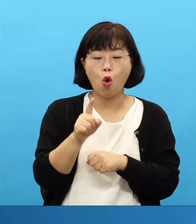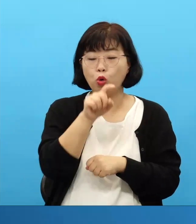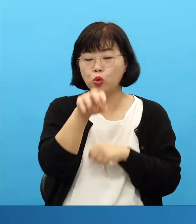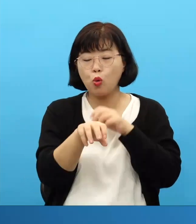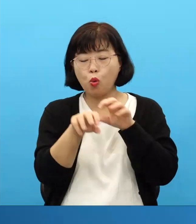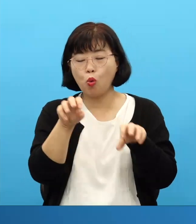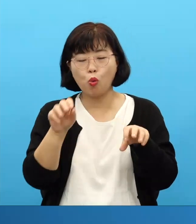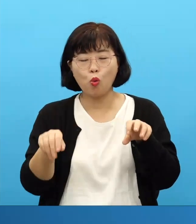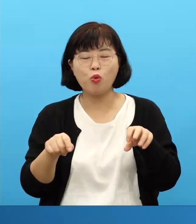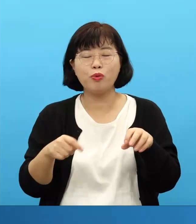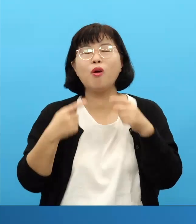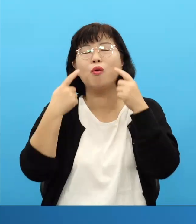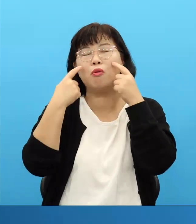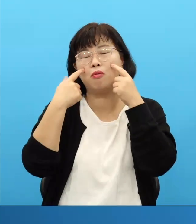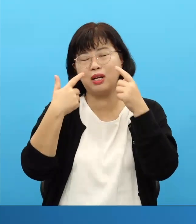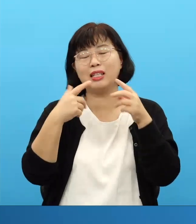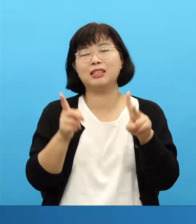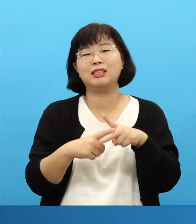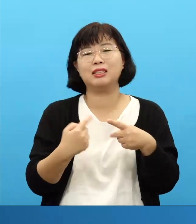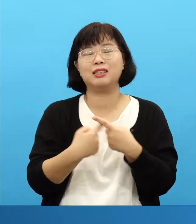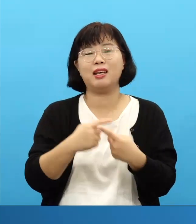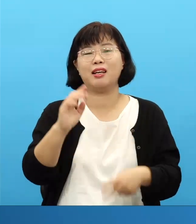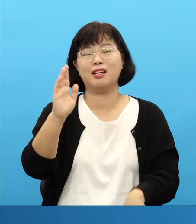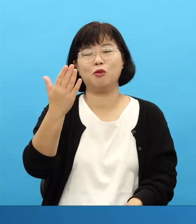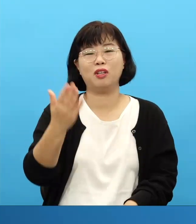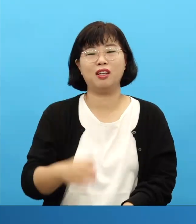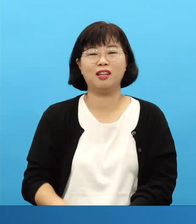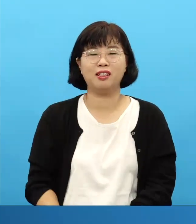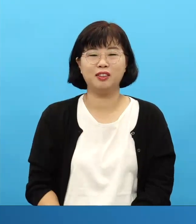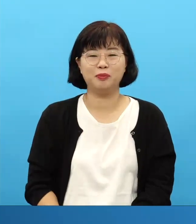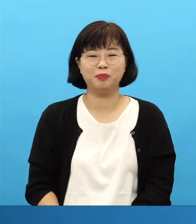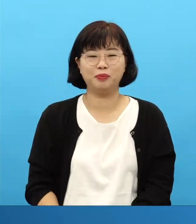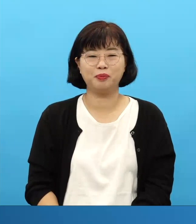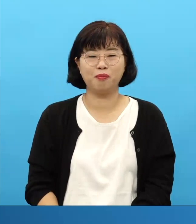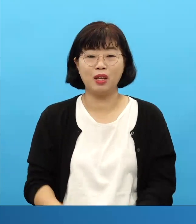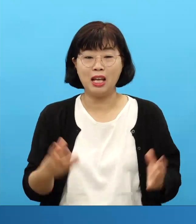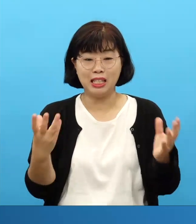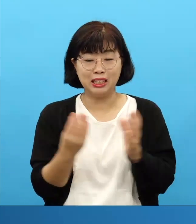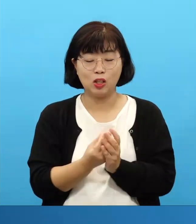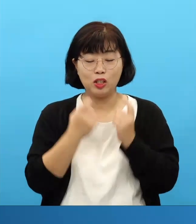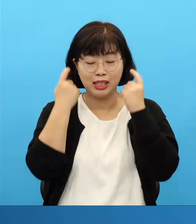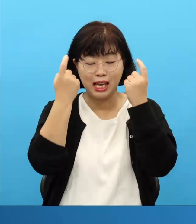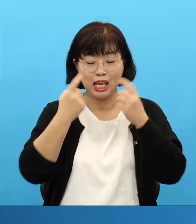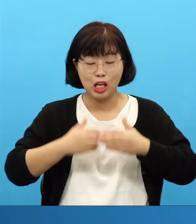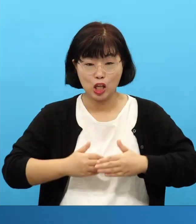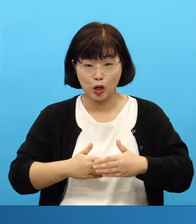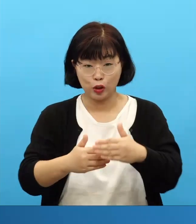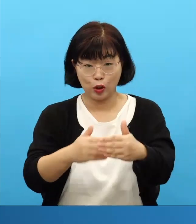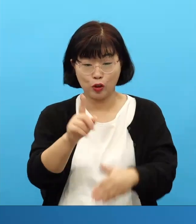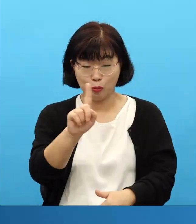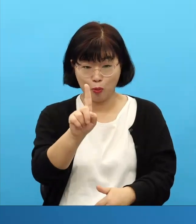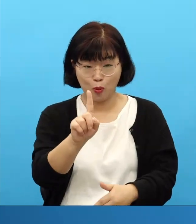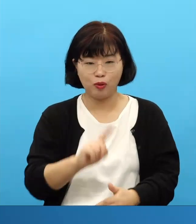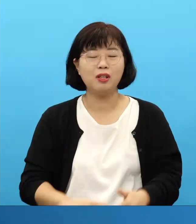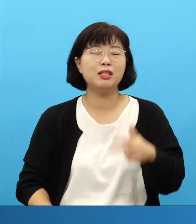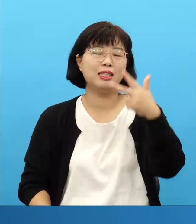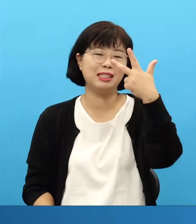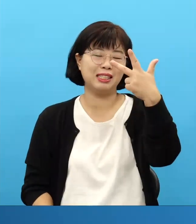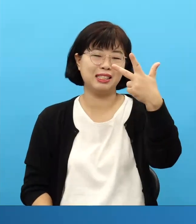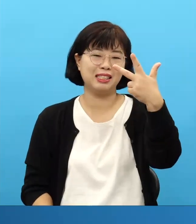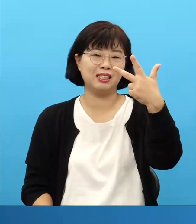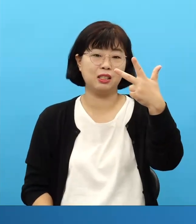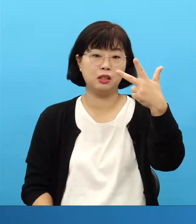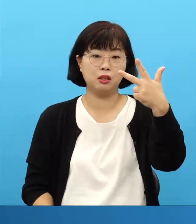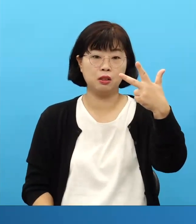Those are the seven bartizans. 그리고 일곱 여정은 이제 길 가는 거 아닙니까? And then the seven journeys, that's us traveling the way. 그러니까 이 길 가는 거는